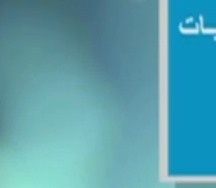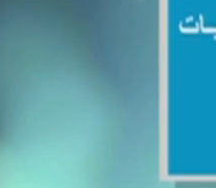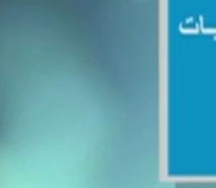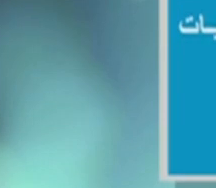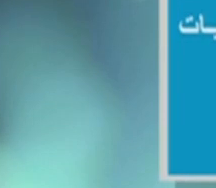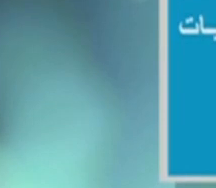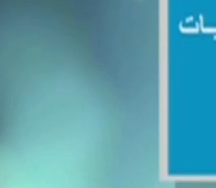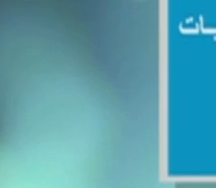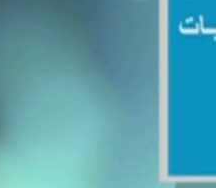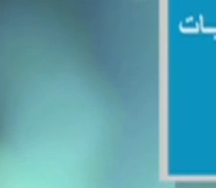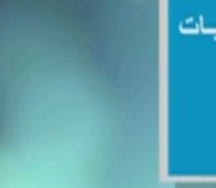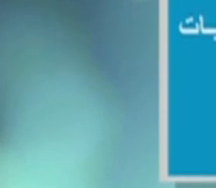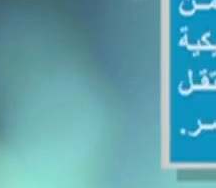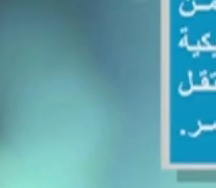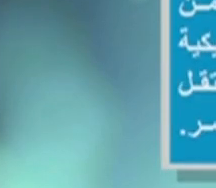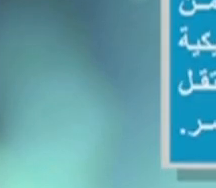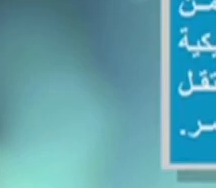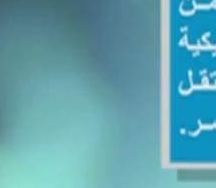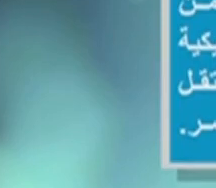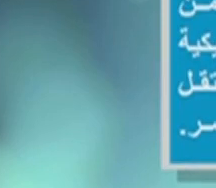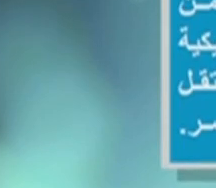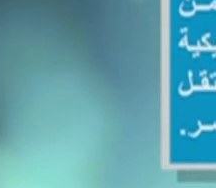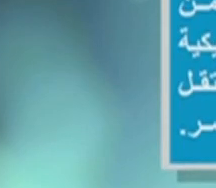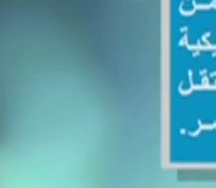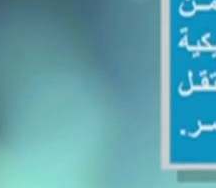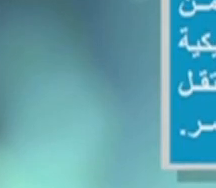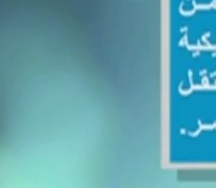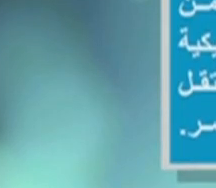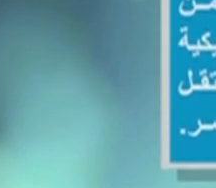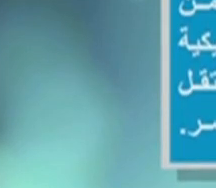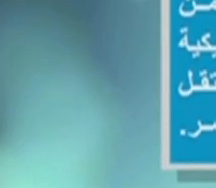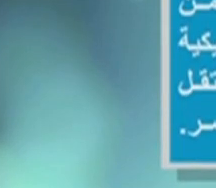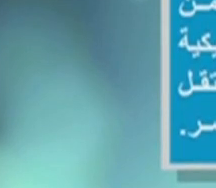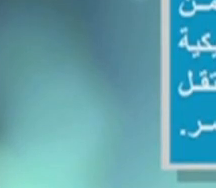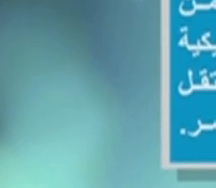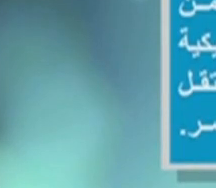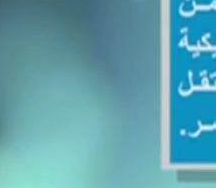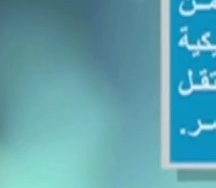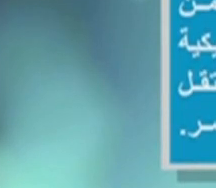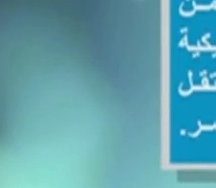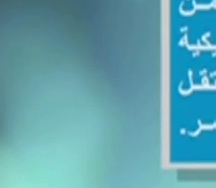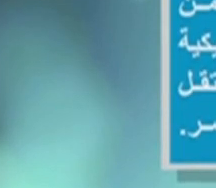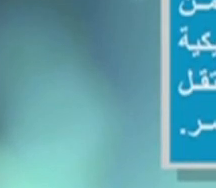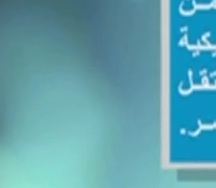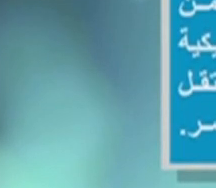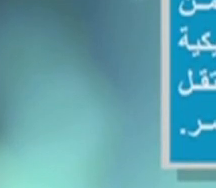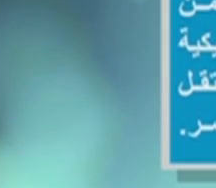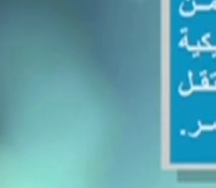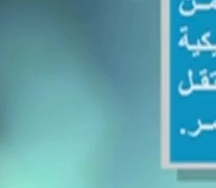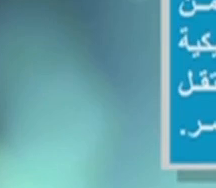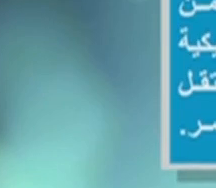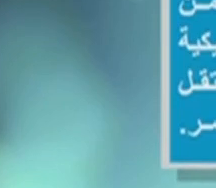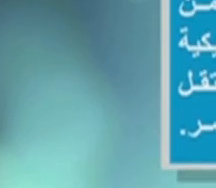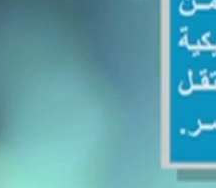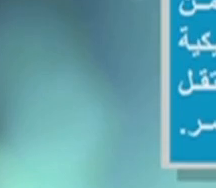فما 5 فروشات توا حاضرين وممكن باش يزيد الطاقه نتاع الاستيعاب اكثر من 5 هذوما. وبالنسبه للحالات